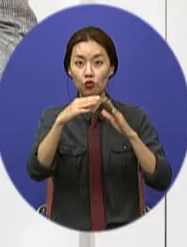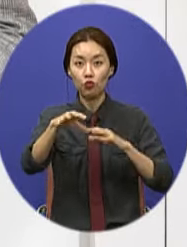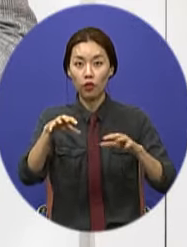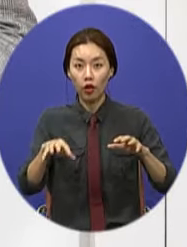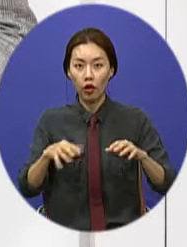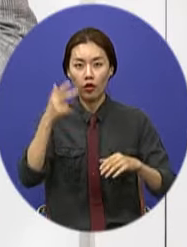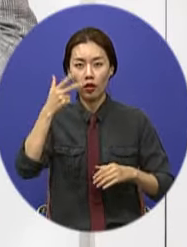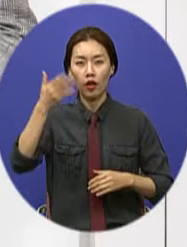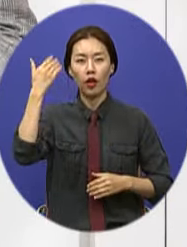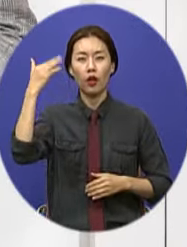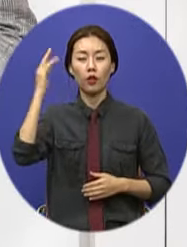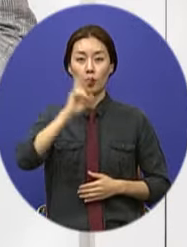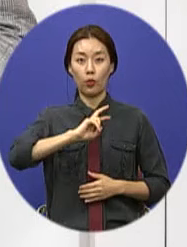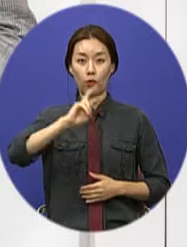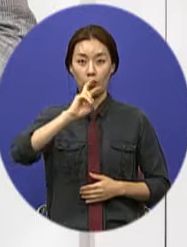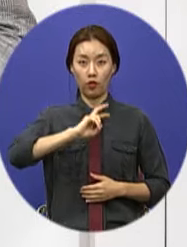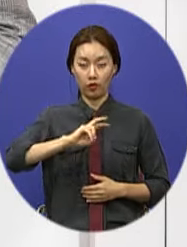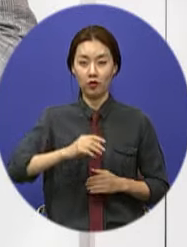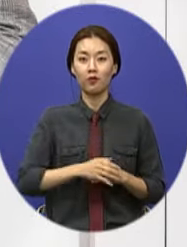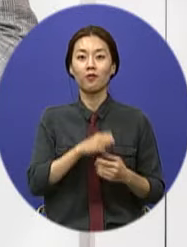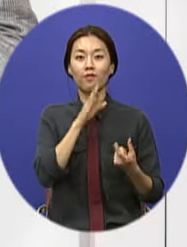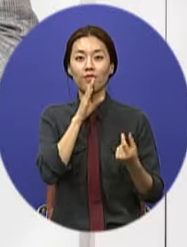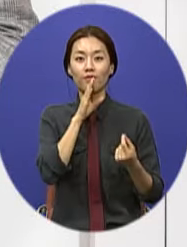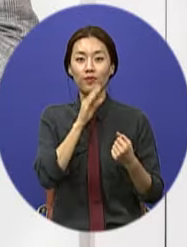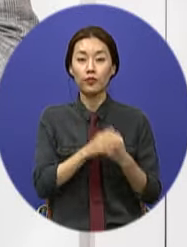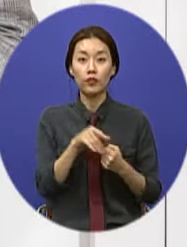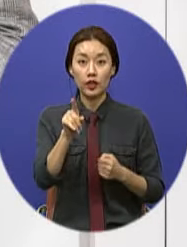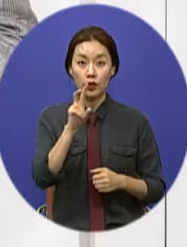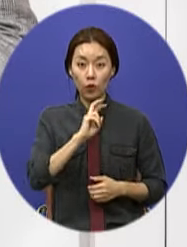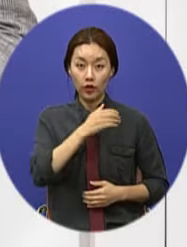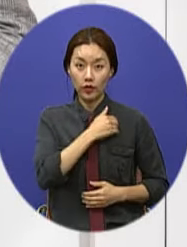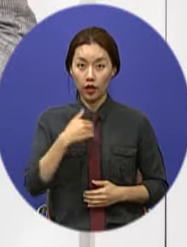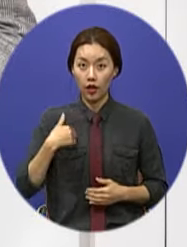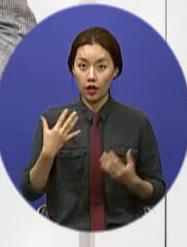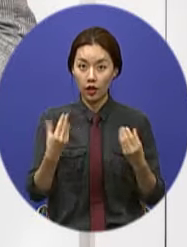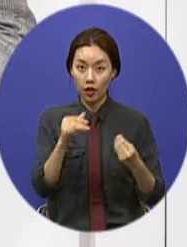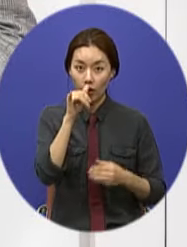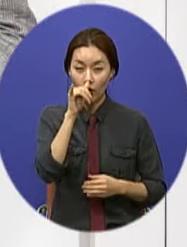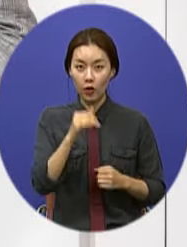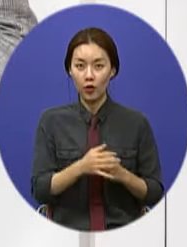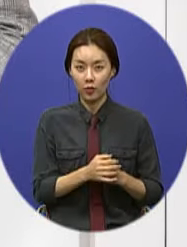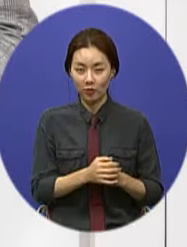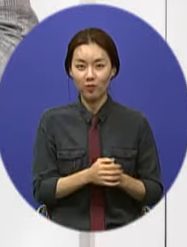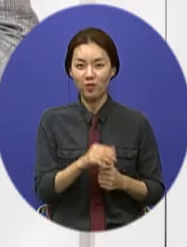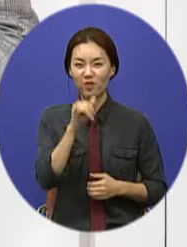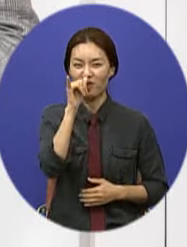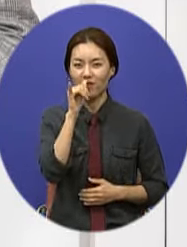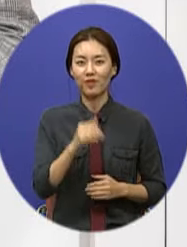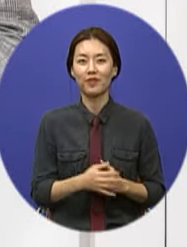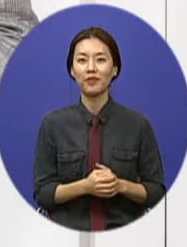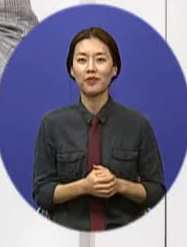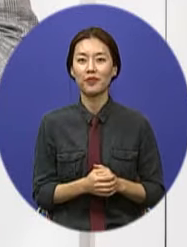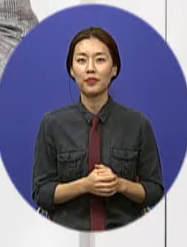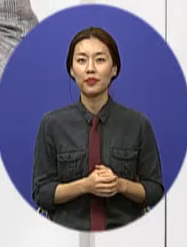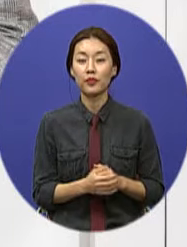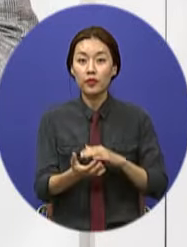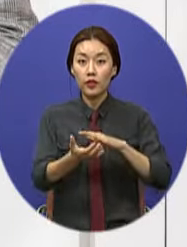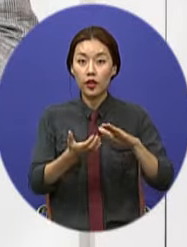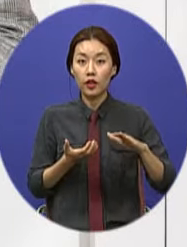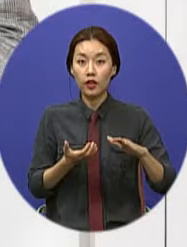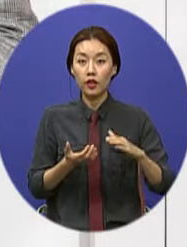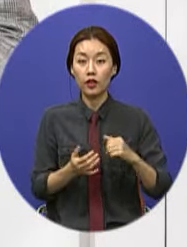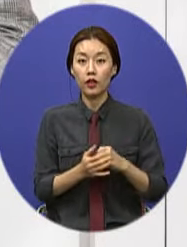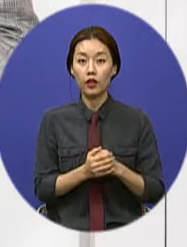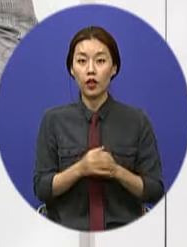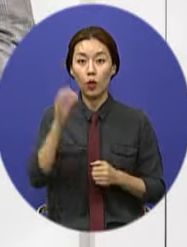트로트를 부르신다고 하셨네요. 예. 네, 이 노래 자신 있으세요? 예, 좀 있어요. 네. 아까